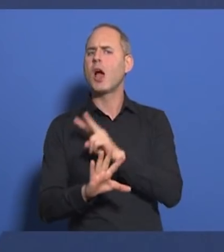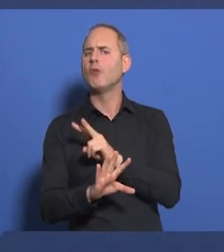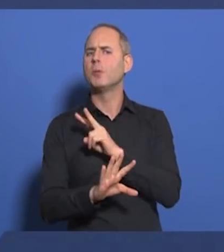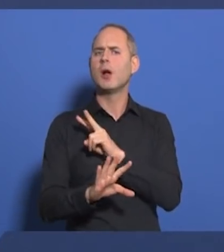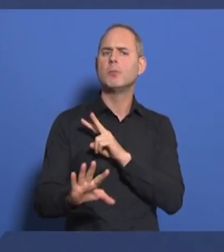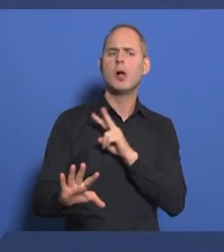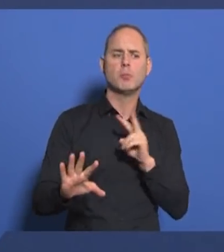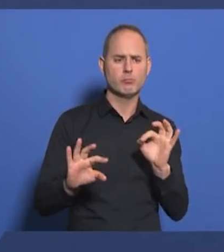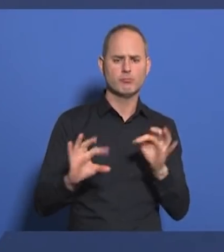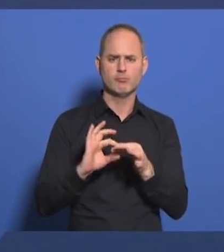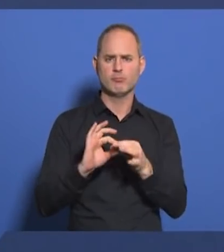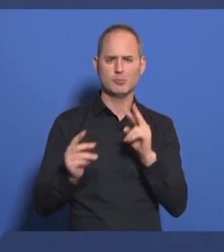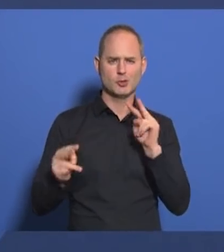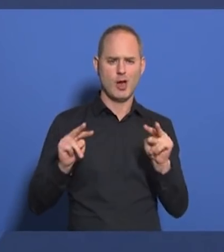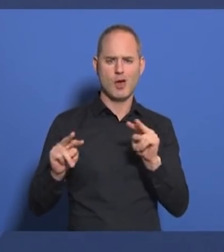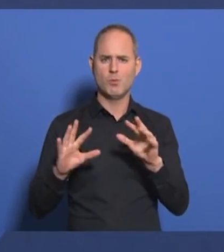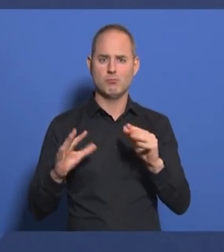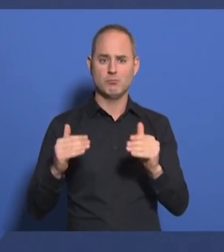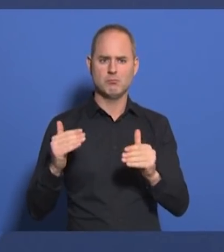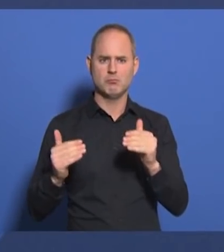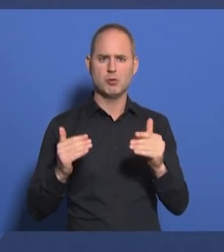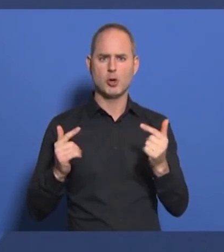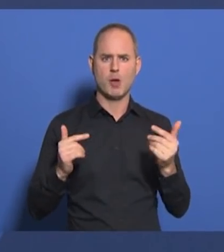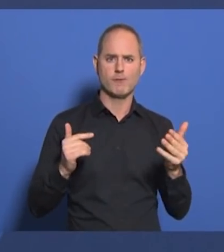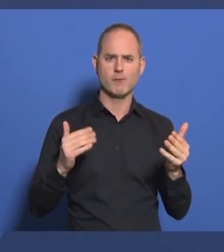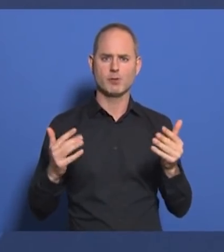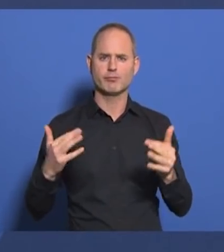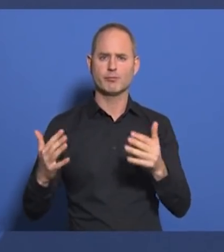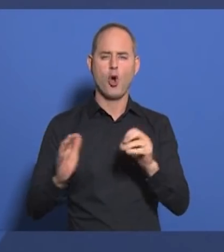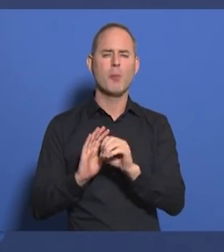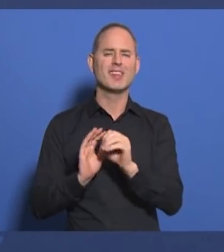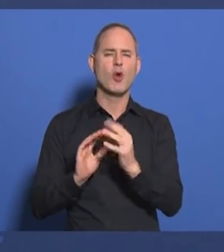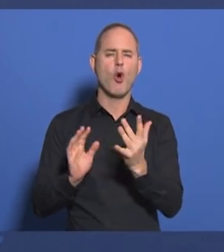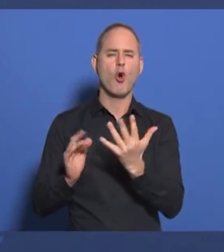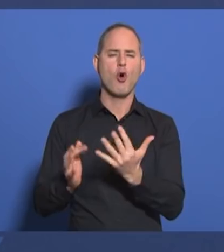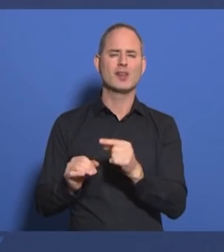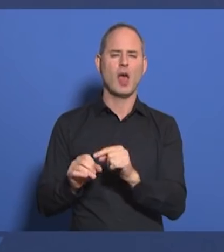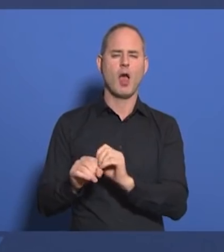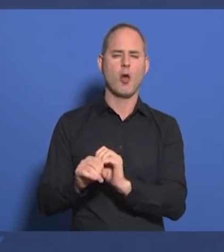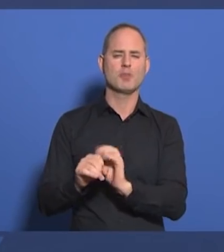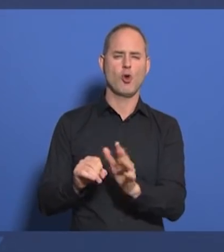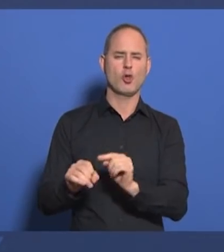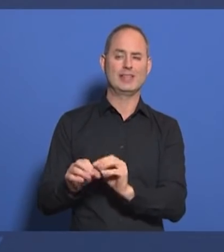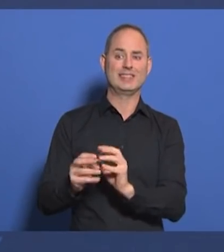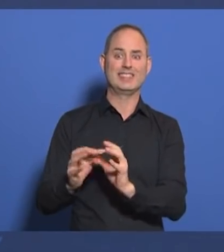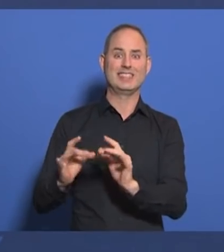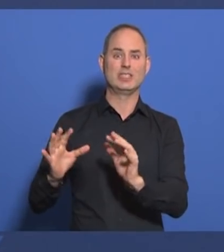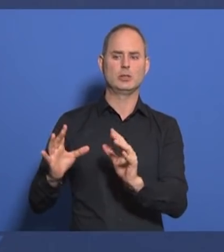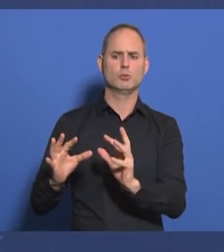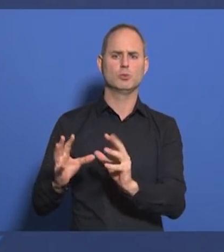derzeit Grund zur Hoffnung, dass sich die Omikron-Welle langsam zurückziehen wird. Eine Überlastung